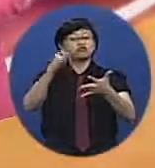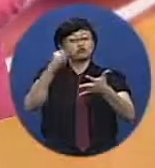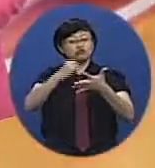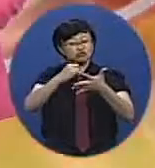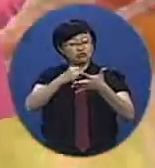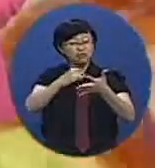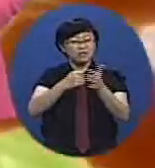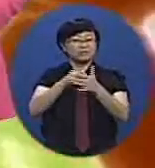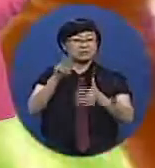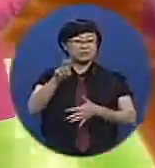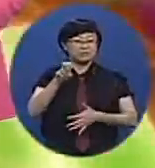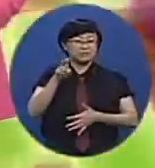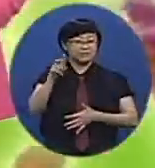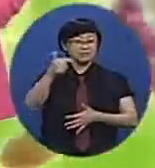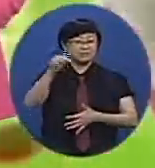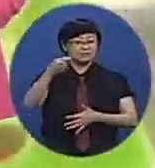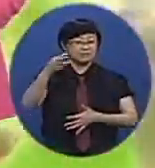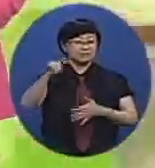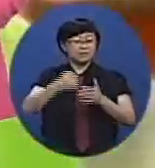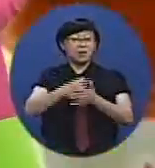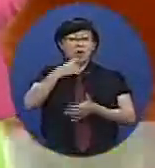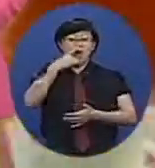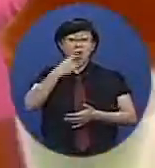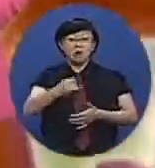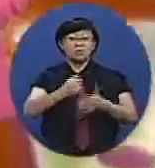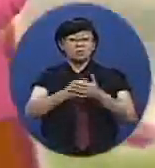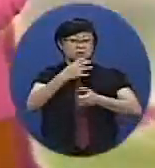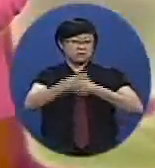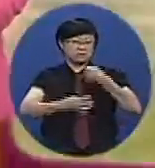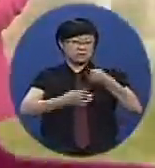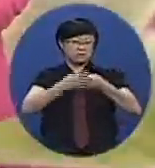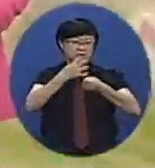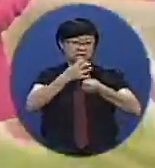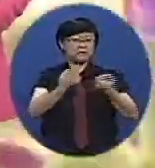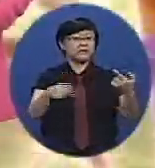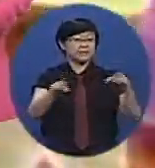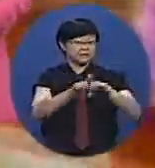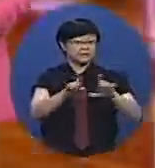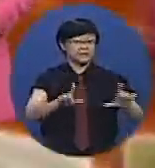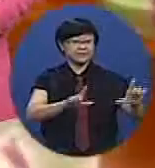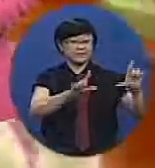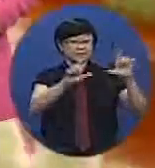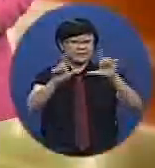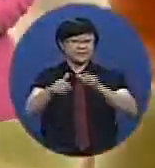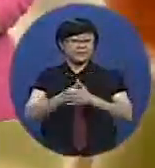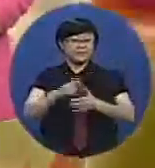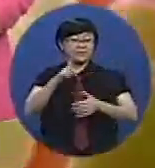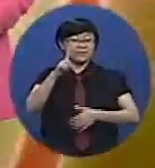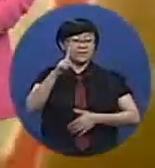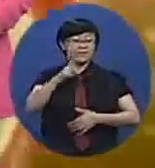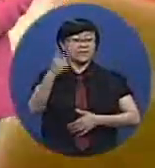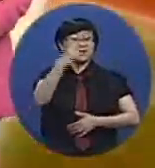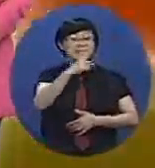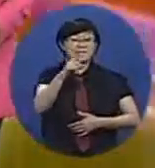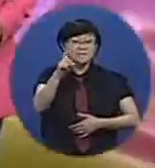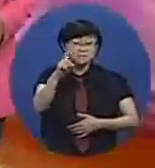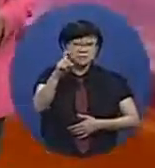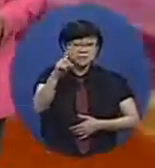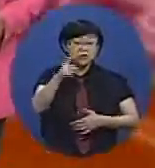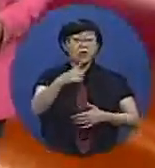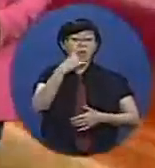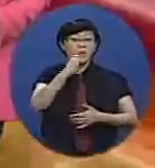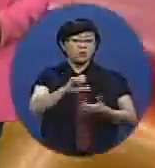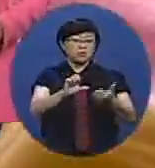둘째인데요. 네. 네. 제가 어머니를 한 40년 모시고 살다가 네. 11년도에 돌아갔어요.